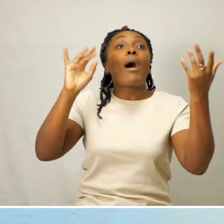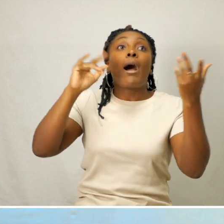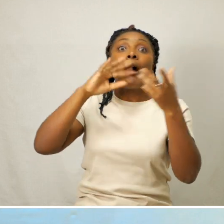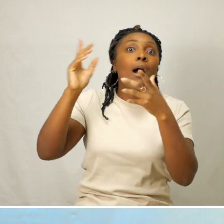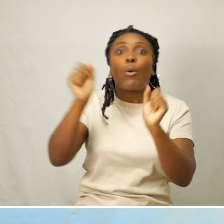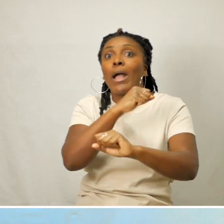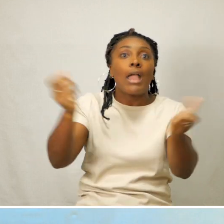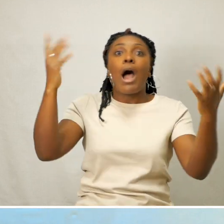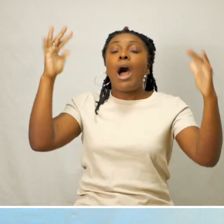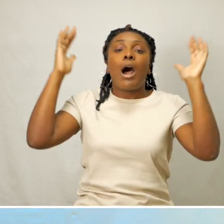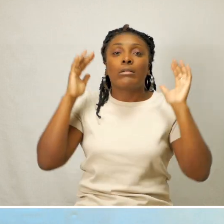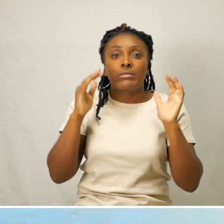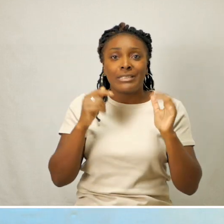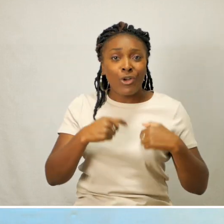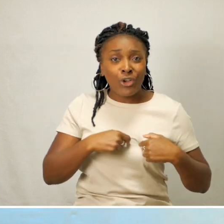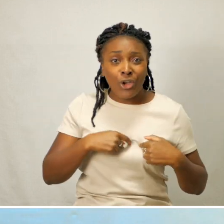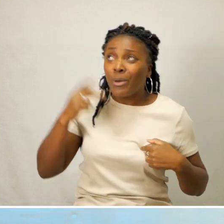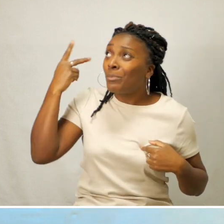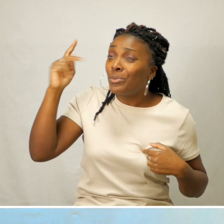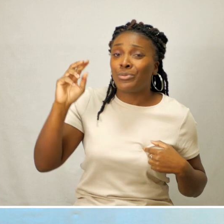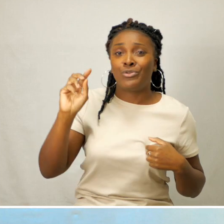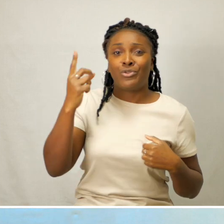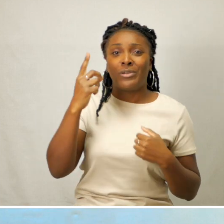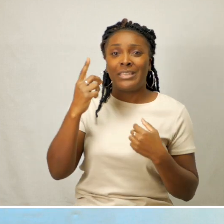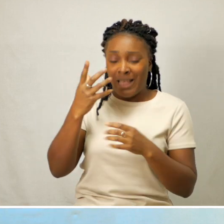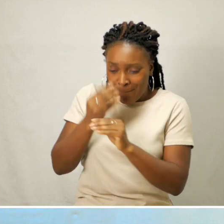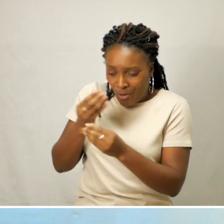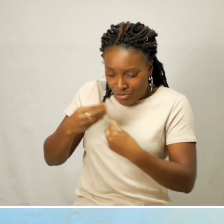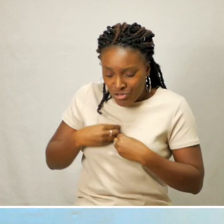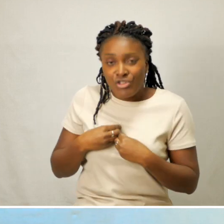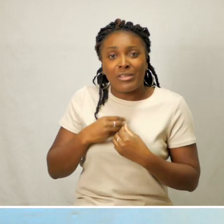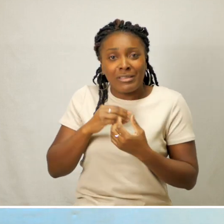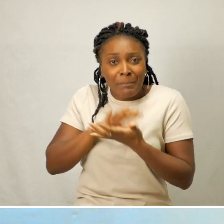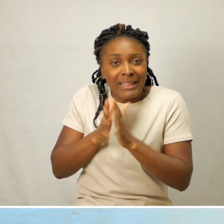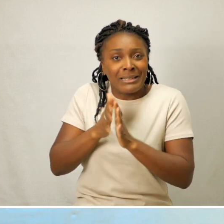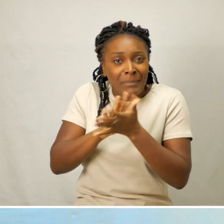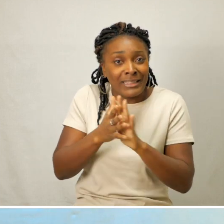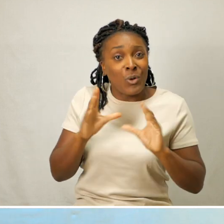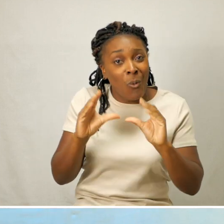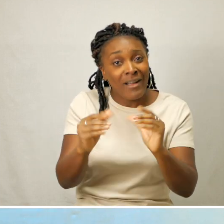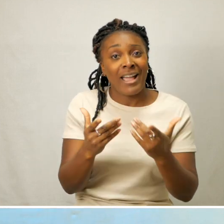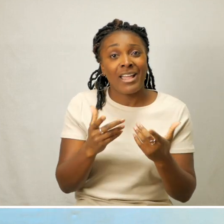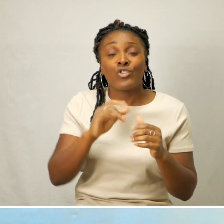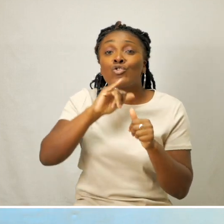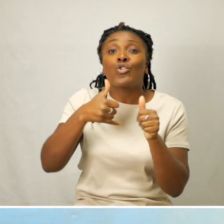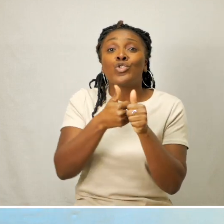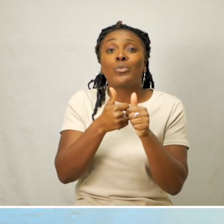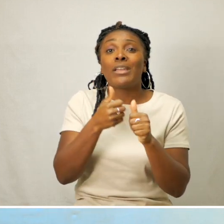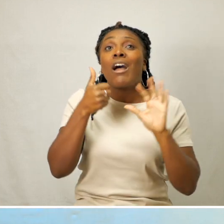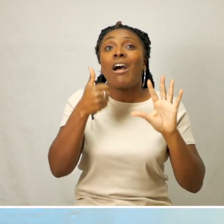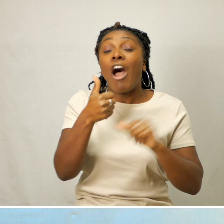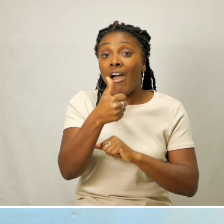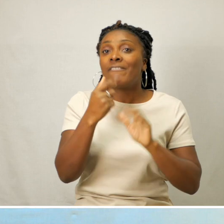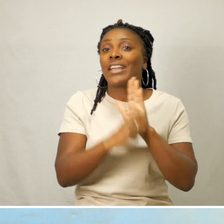vient t'amener à pratiquer ce qu'il te dit. On a cet exemple avec Josué 1:8, que le livre de la loi ne s'éloigne point